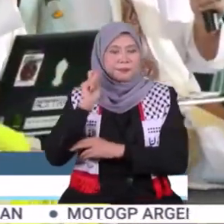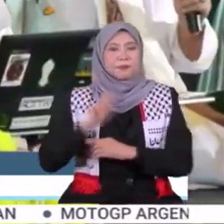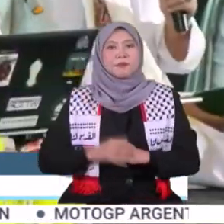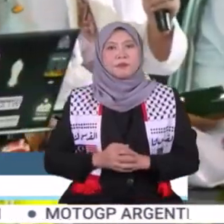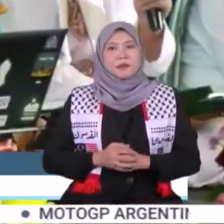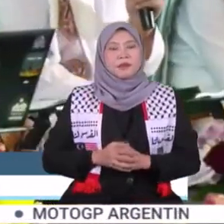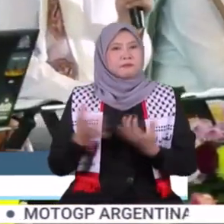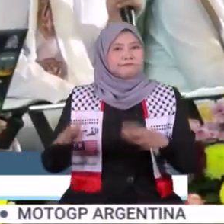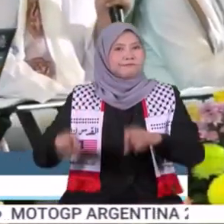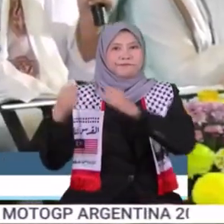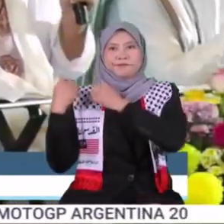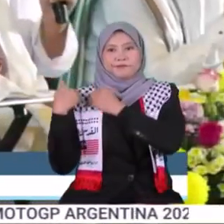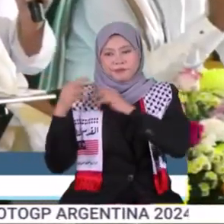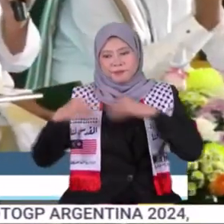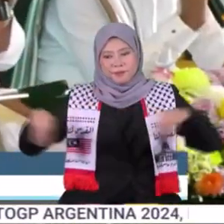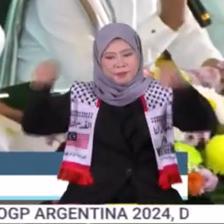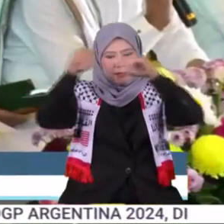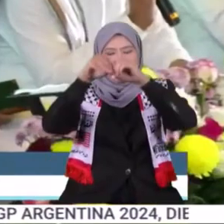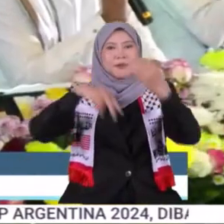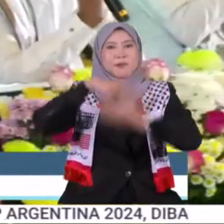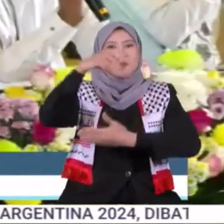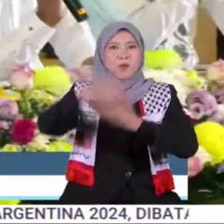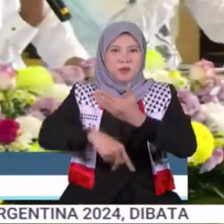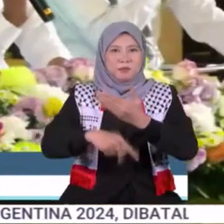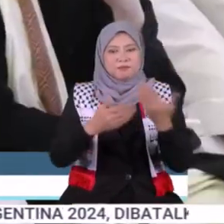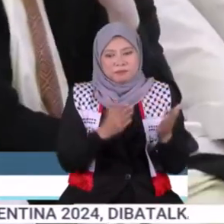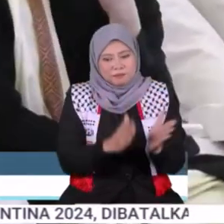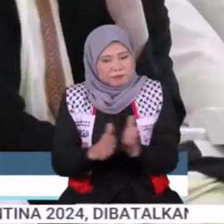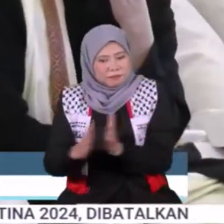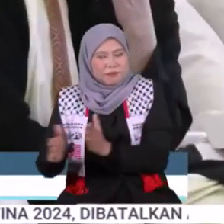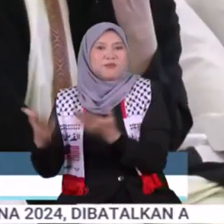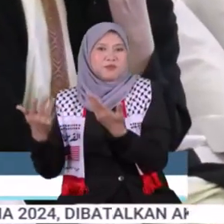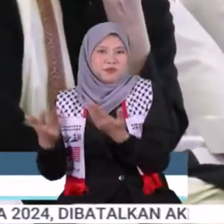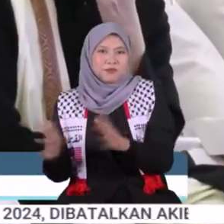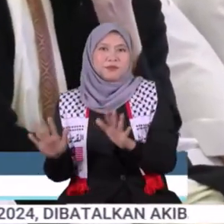Mempelbagaikan peranan masjid, salah satu daripada program dirancang.